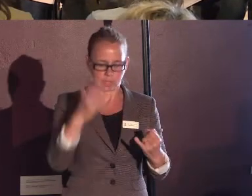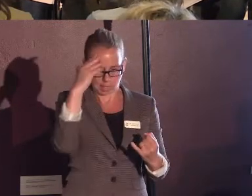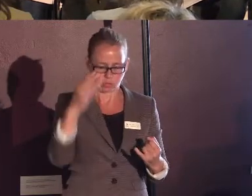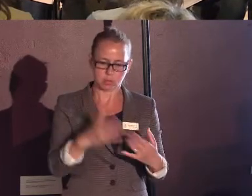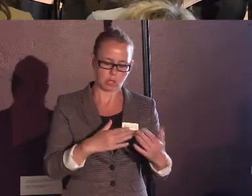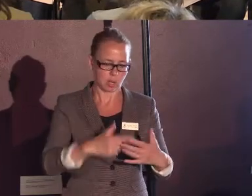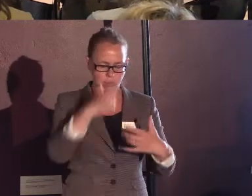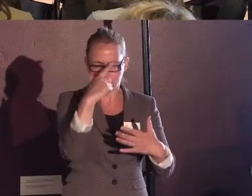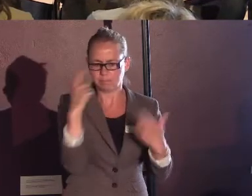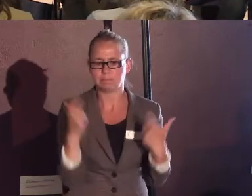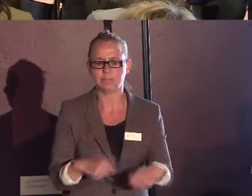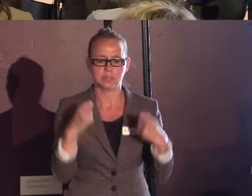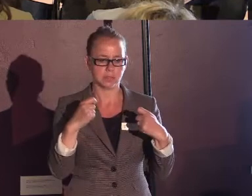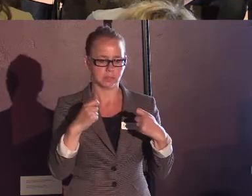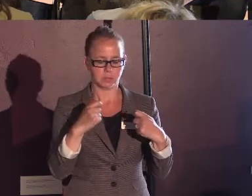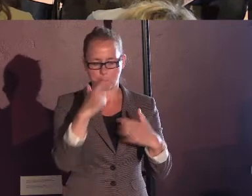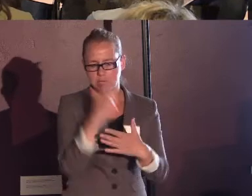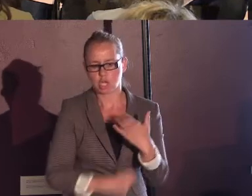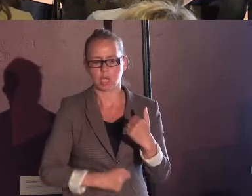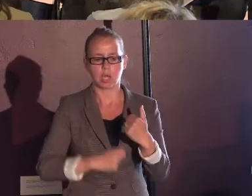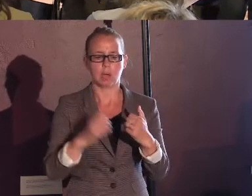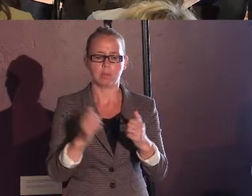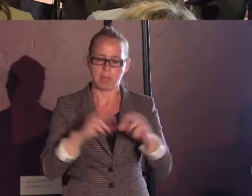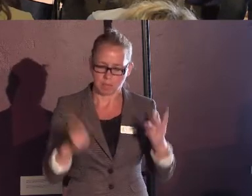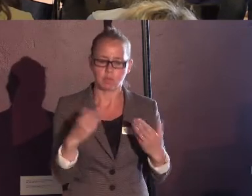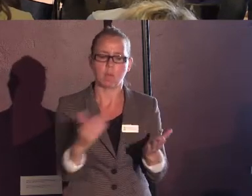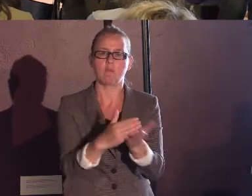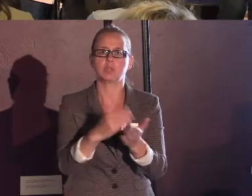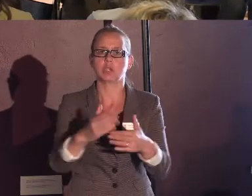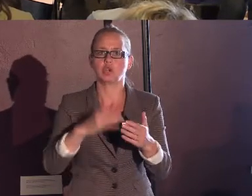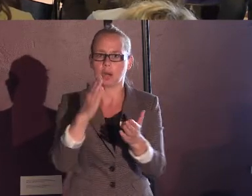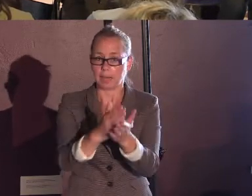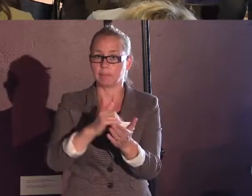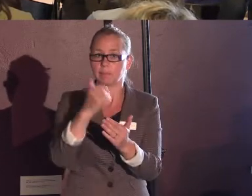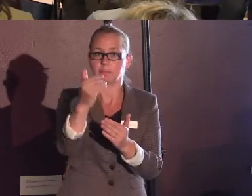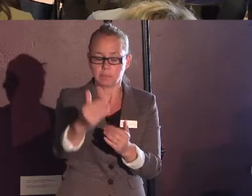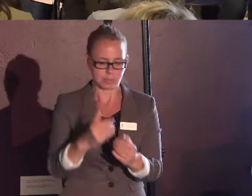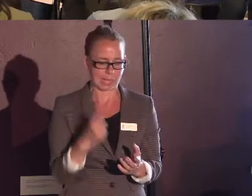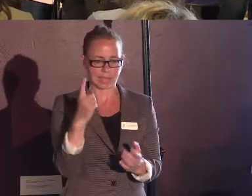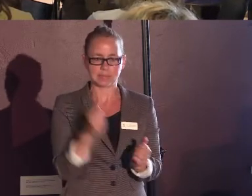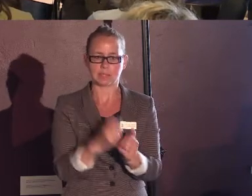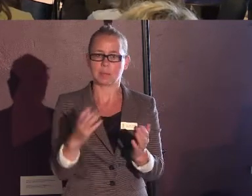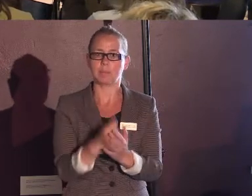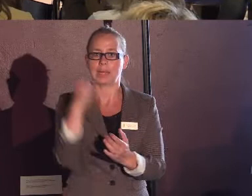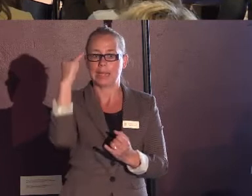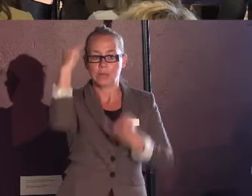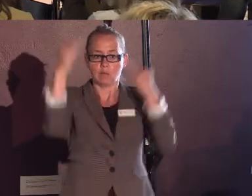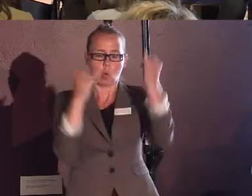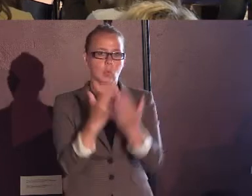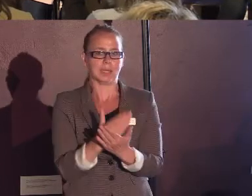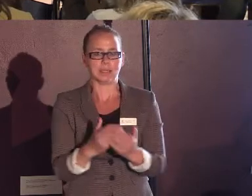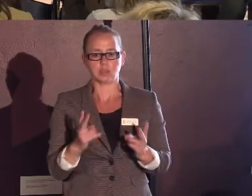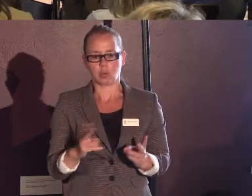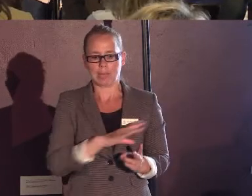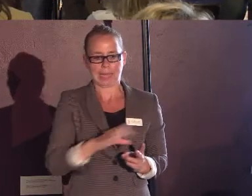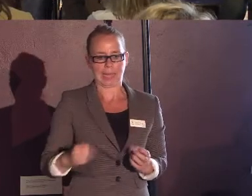och fullständigt misslyckas. Ja. Det är en förutsättning för att verkligen kunna få in en innovation. Liksom. Mm. Du behöver inte göra det över hela